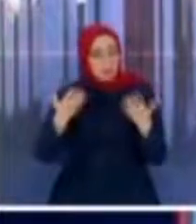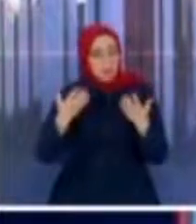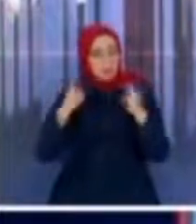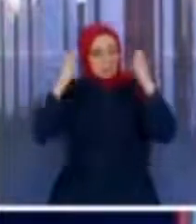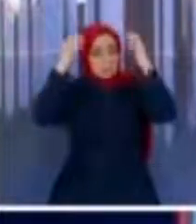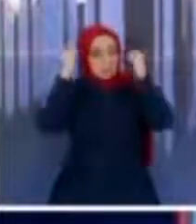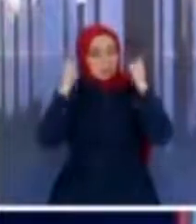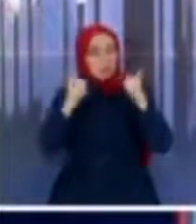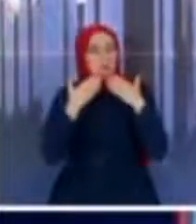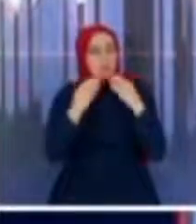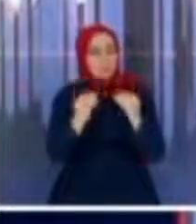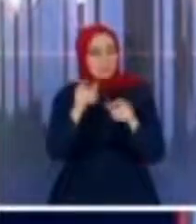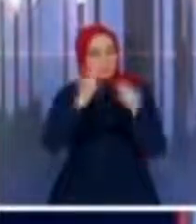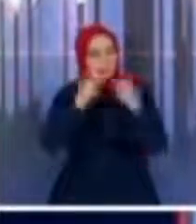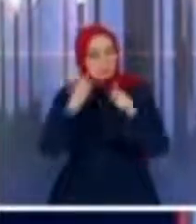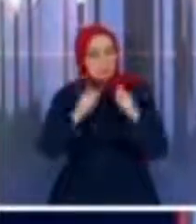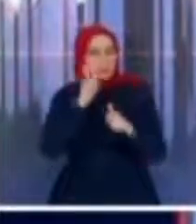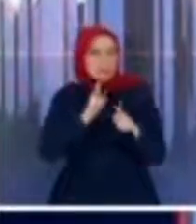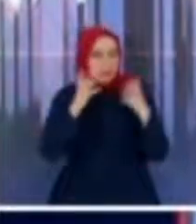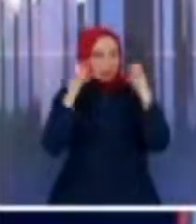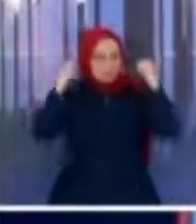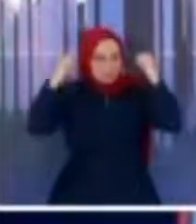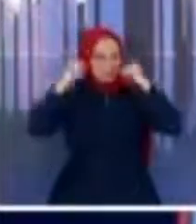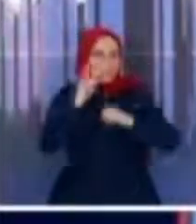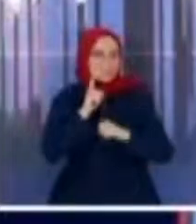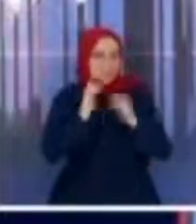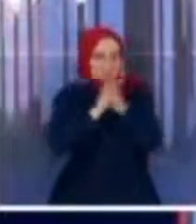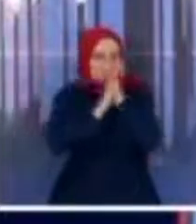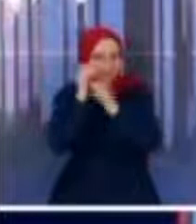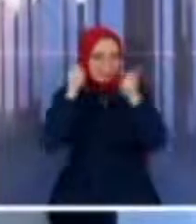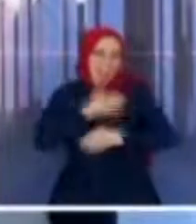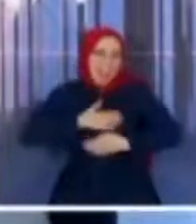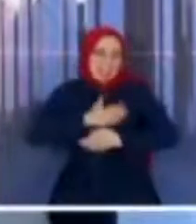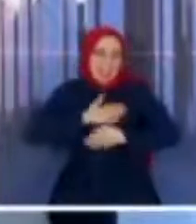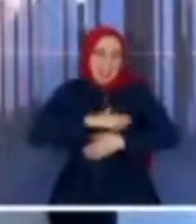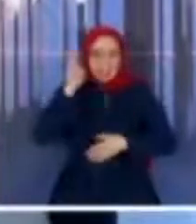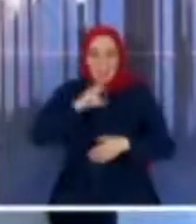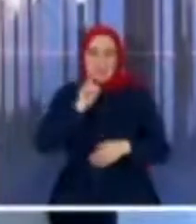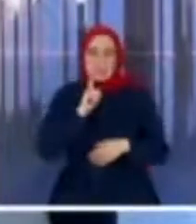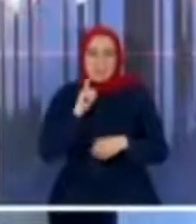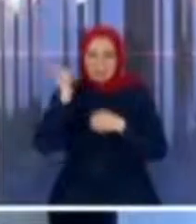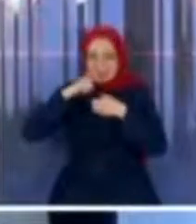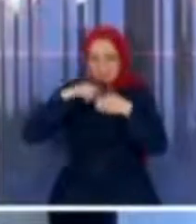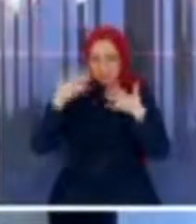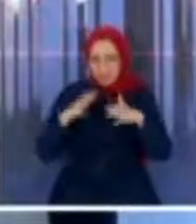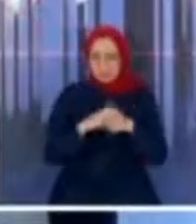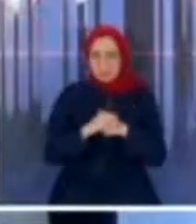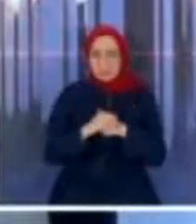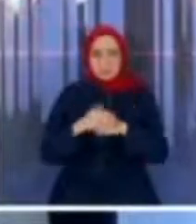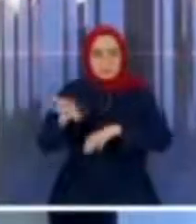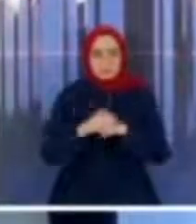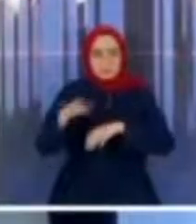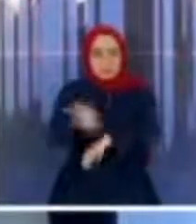الصحة، حاجة مزيانة برشا إنه نشوف برشا نساء متحمسات الحماسة النسائية. دكتور حكيوا على الحملات